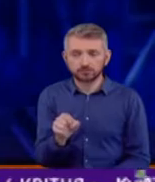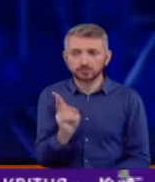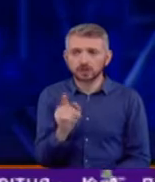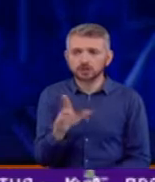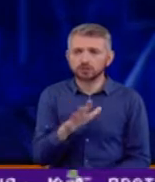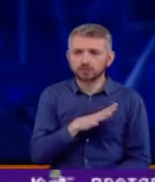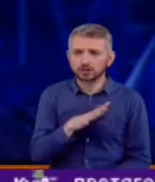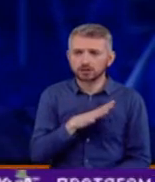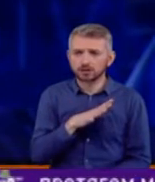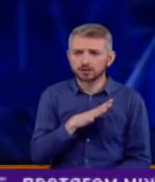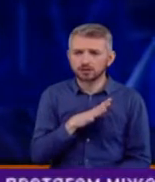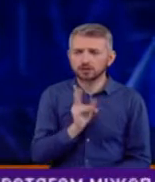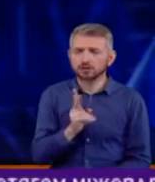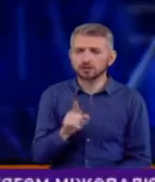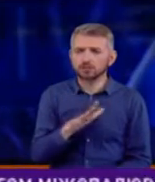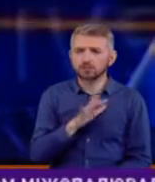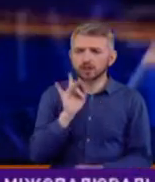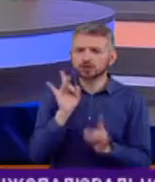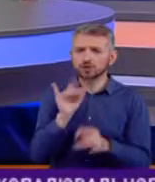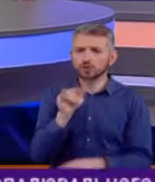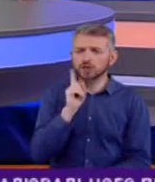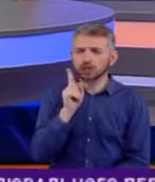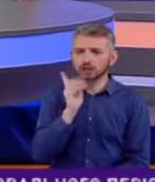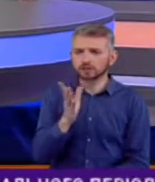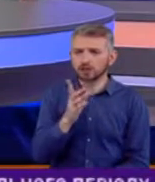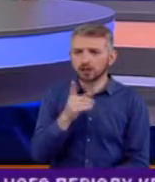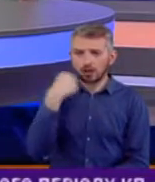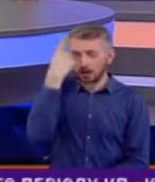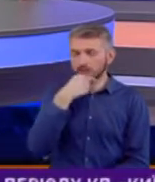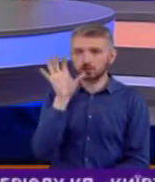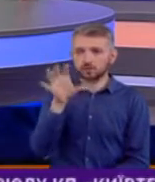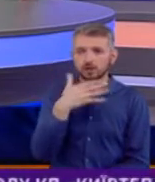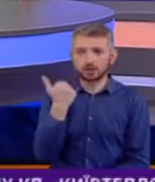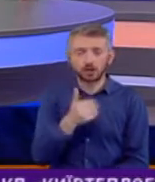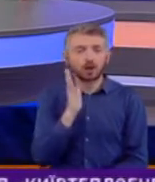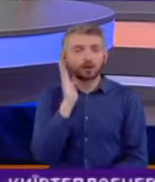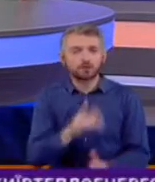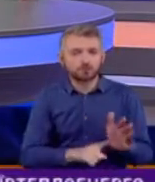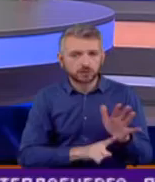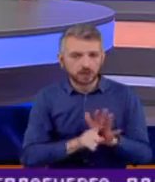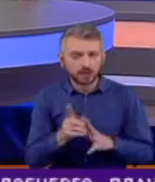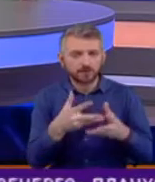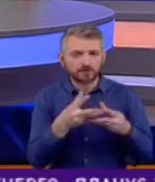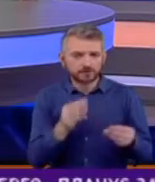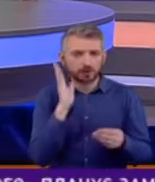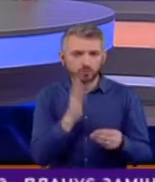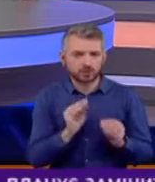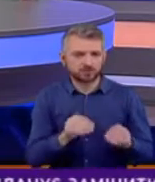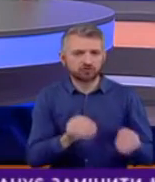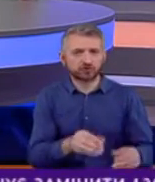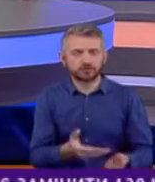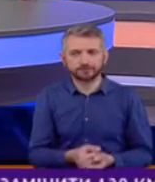было, президент, как это звучало у Зеленского, лица нет. Прийде весна, почнутся посадки. Вот такие.